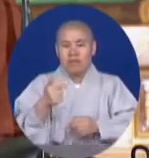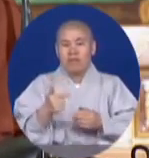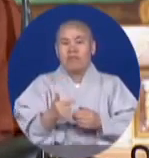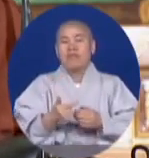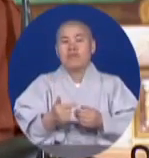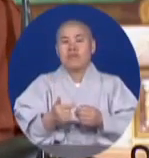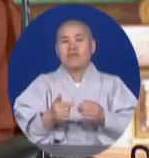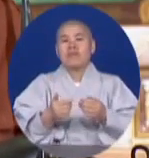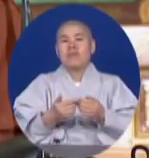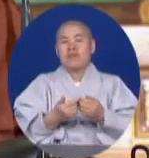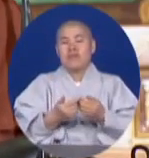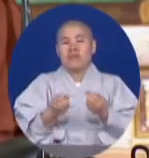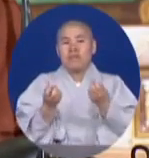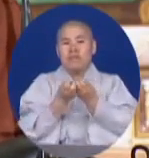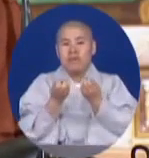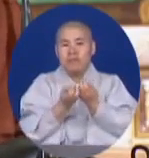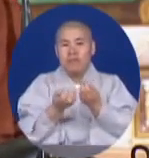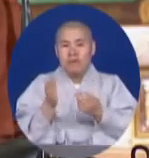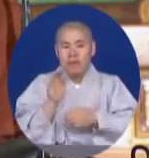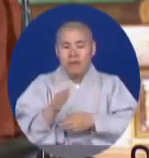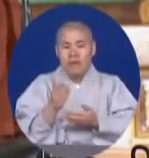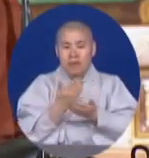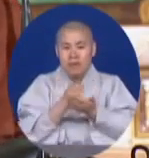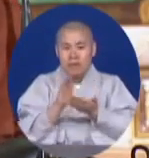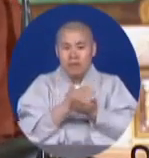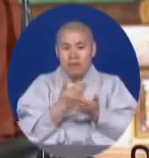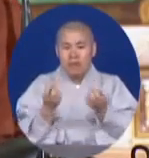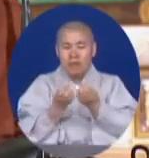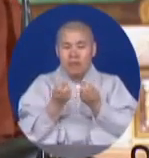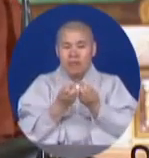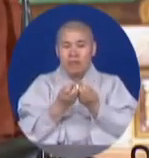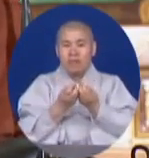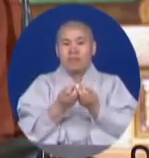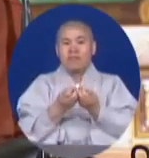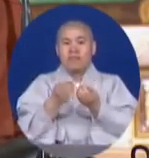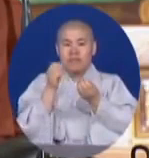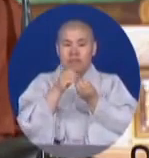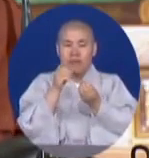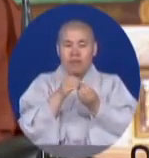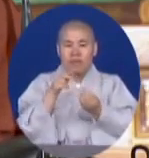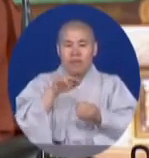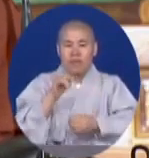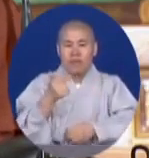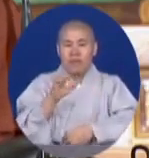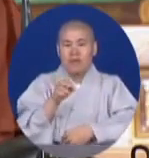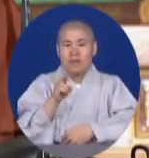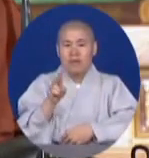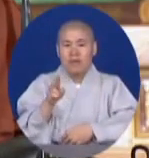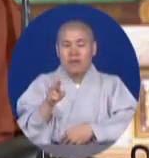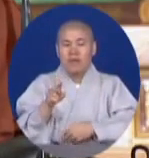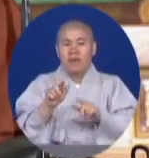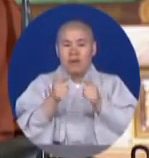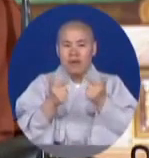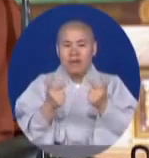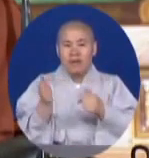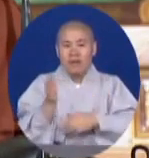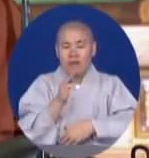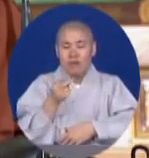이건 방편인데 실제로 그 문맥을 쭉 보면 진여 아닌 건 하나도 없는 거예요.